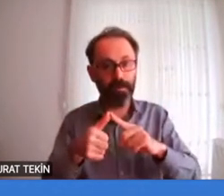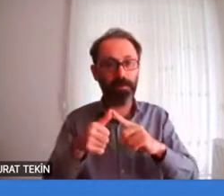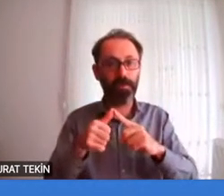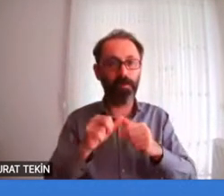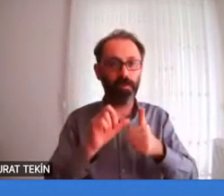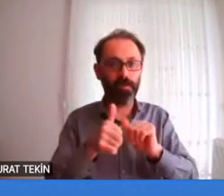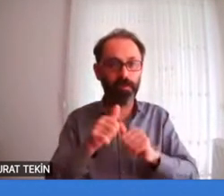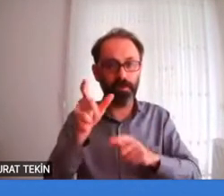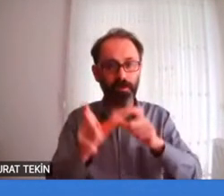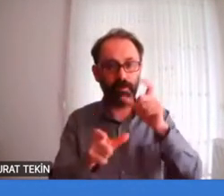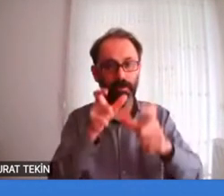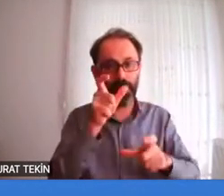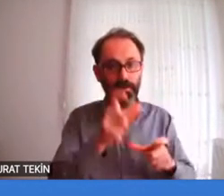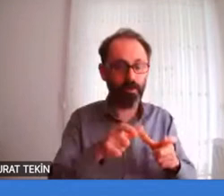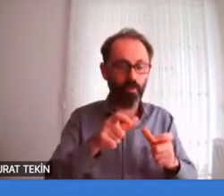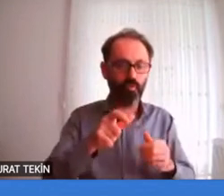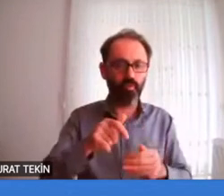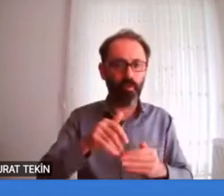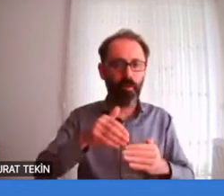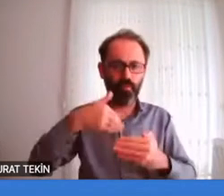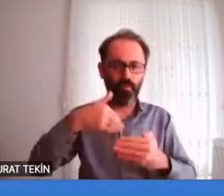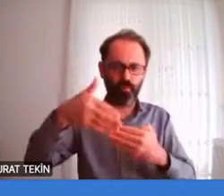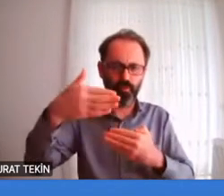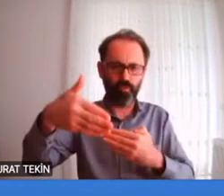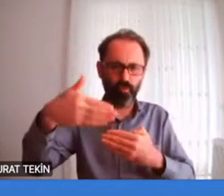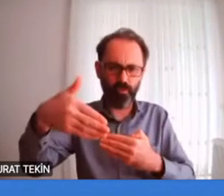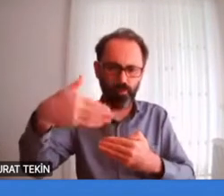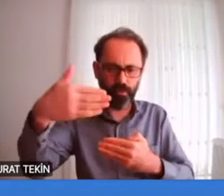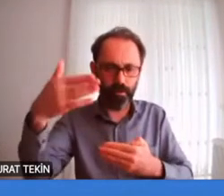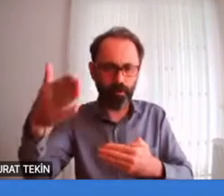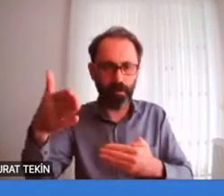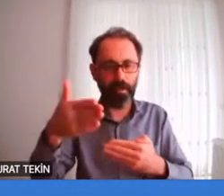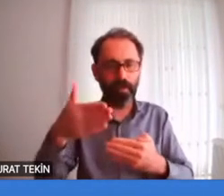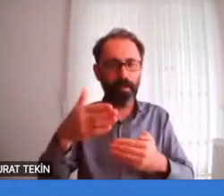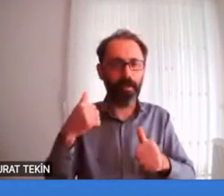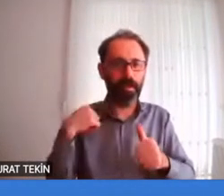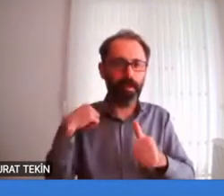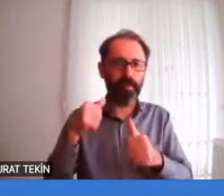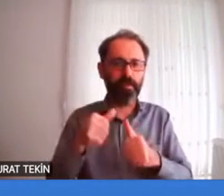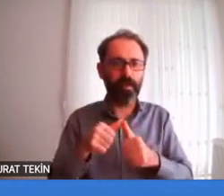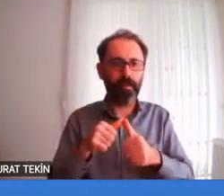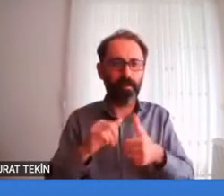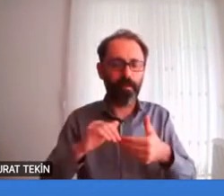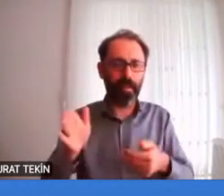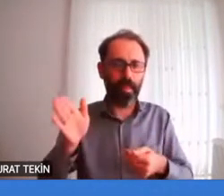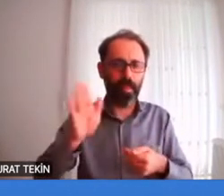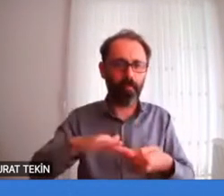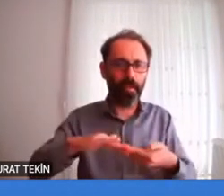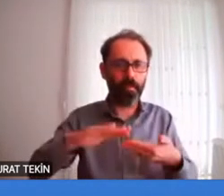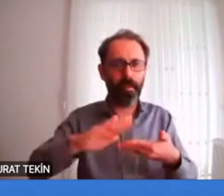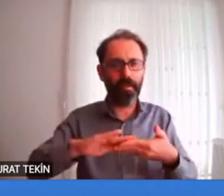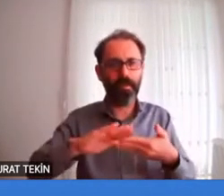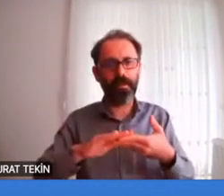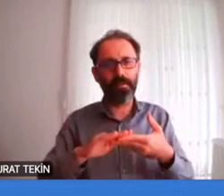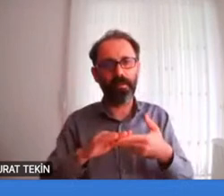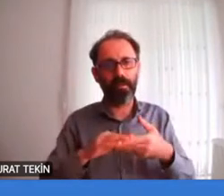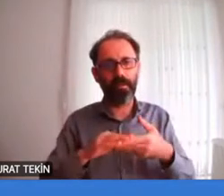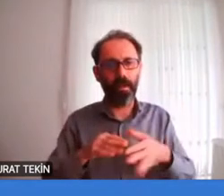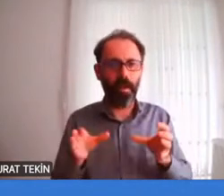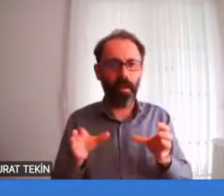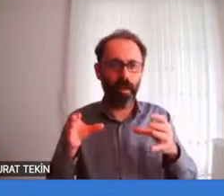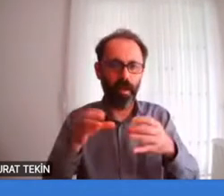bulundular. Gerek oynayarak, gerek oynamayarak, gerek yedek olarak. Aslında ana